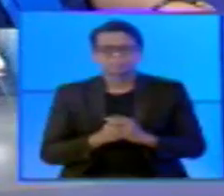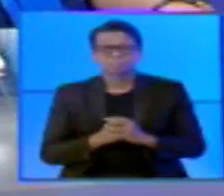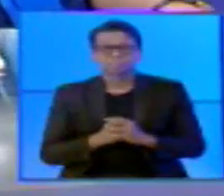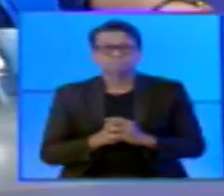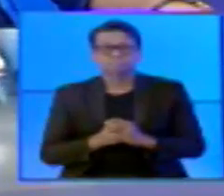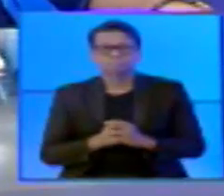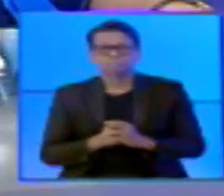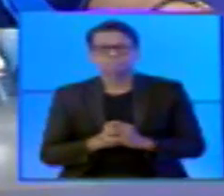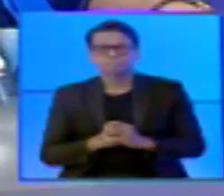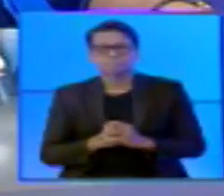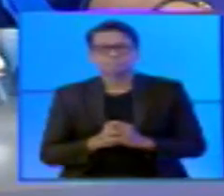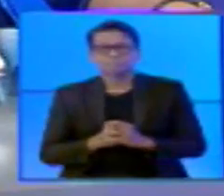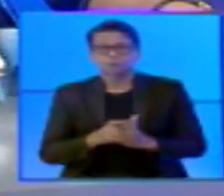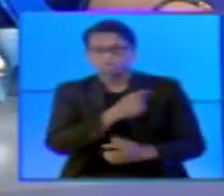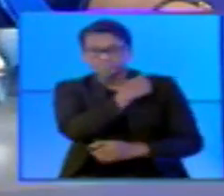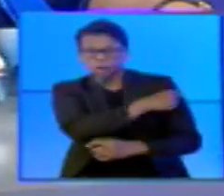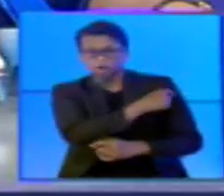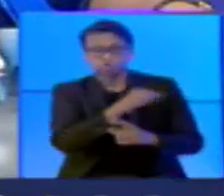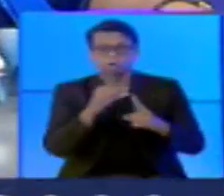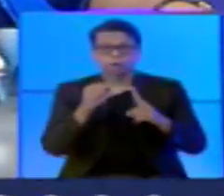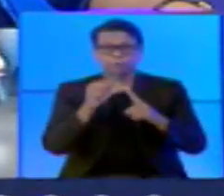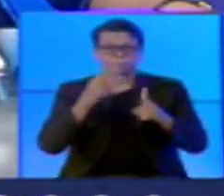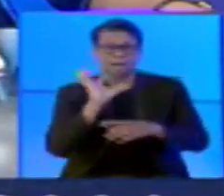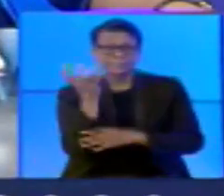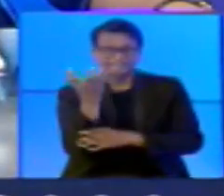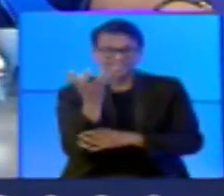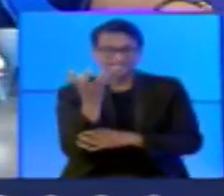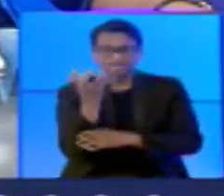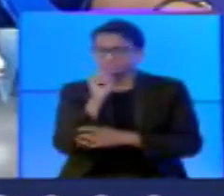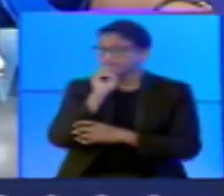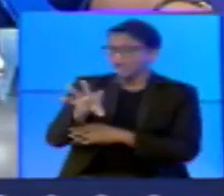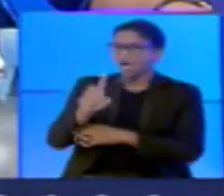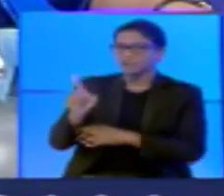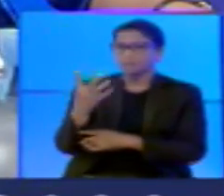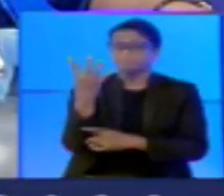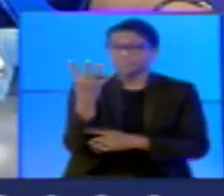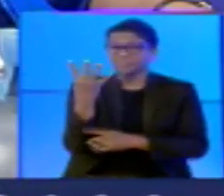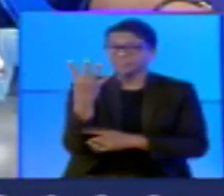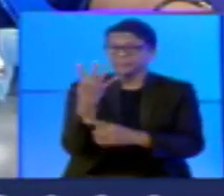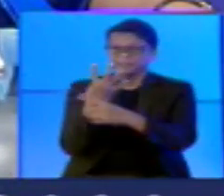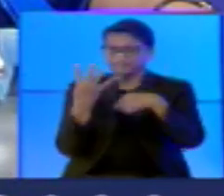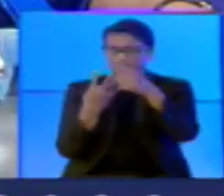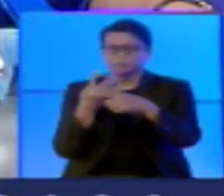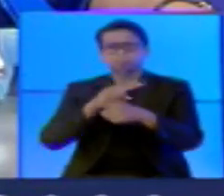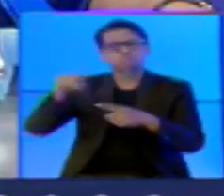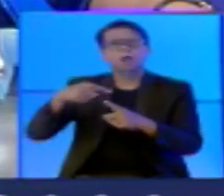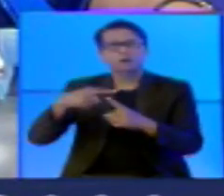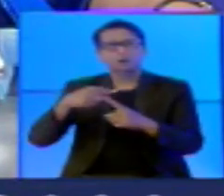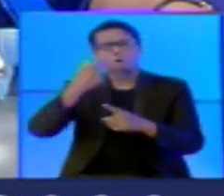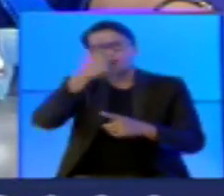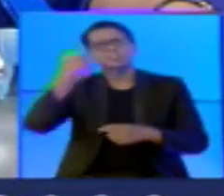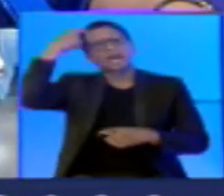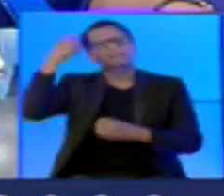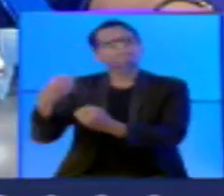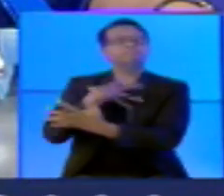Pemirsa, Gubernur Banten Wahidin Halim telah mengumumkan 4 orang warganya positif corona. Mencegah penularan virus corona, pemeriksaan para penumpang di